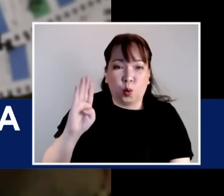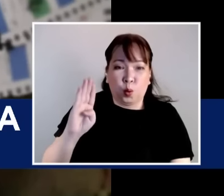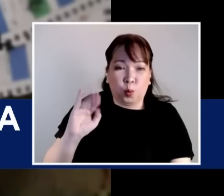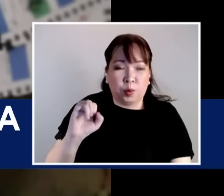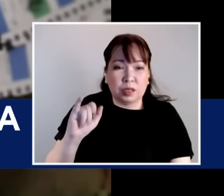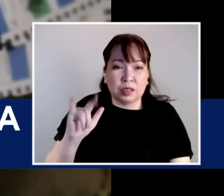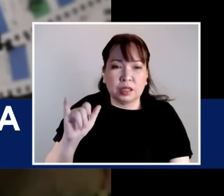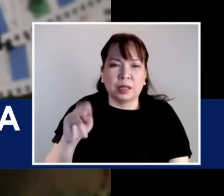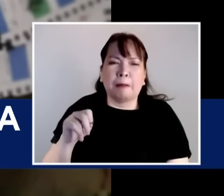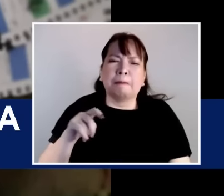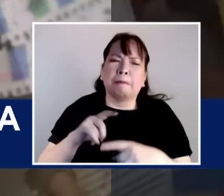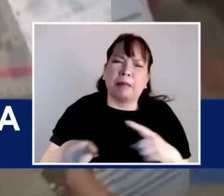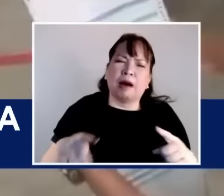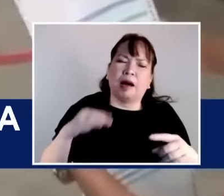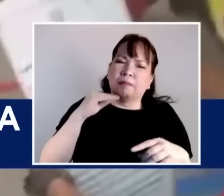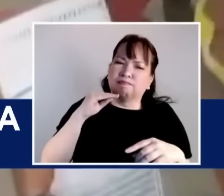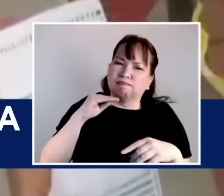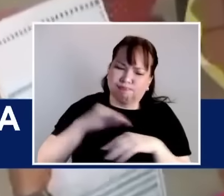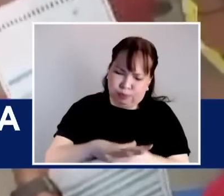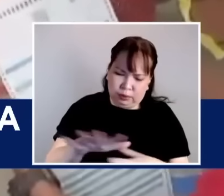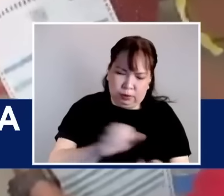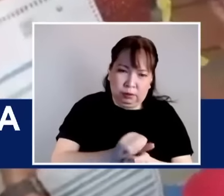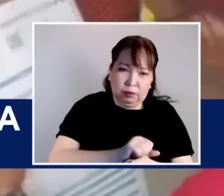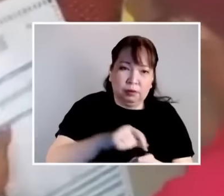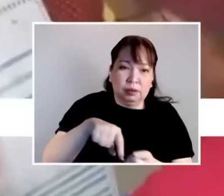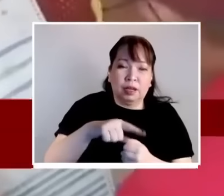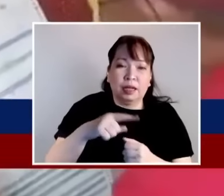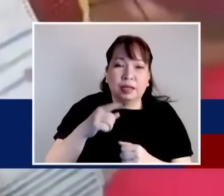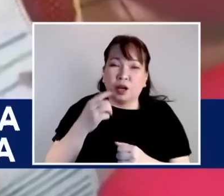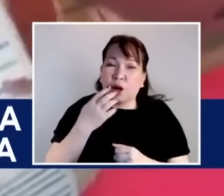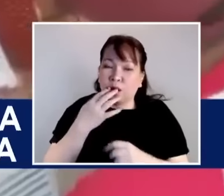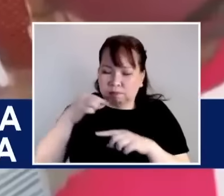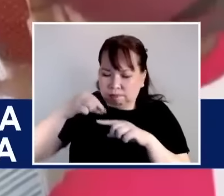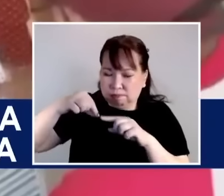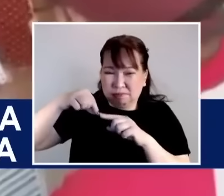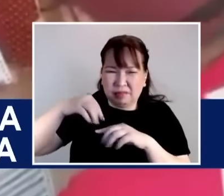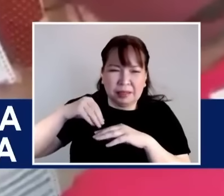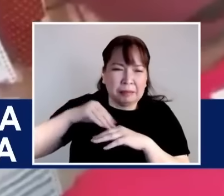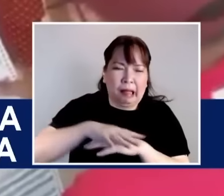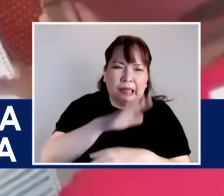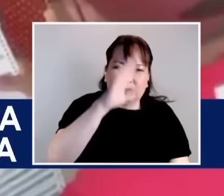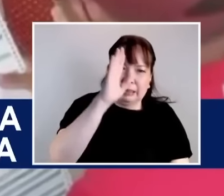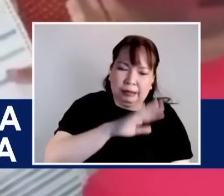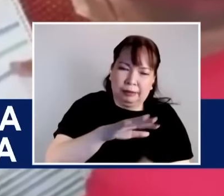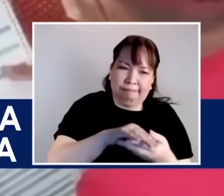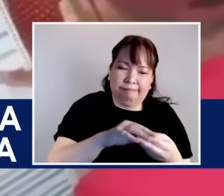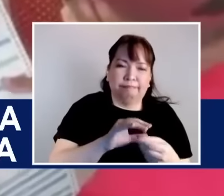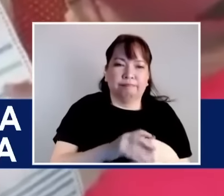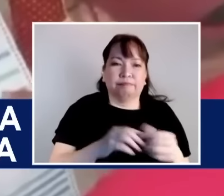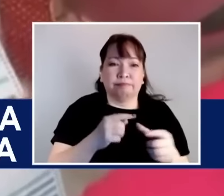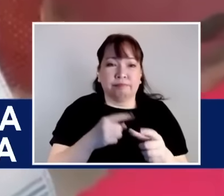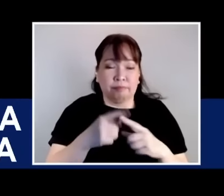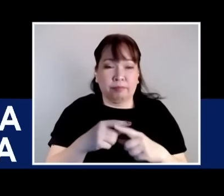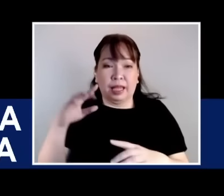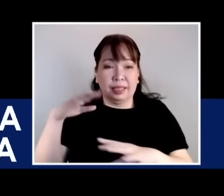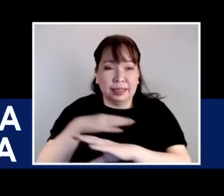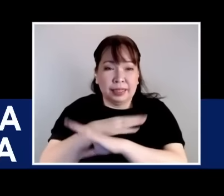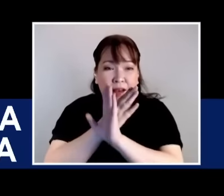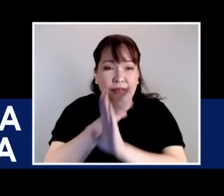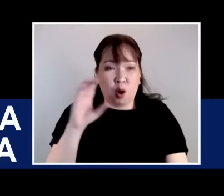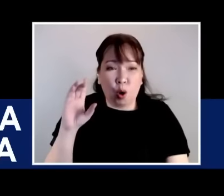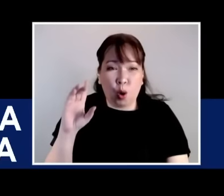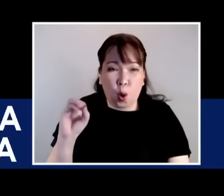mabuhusan ng indelible ink. Naantala ang botohan sa Mana Central Elementary School sa Malita, Davao Occidental